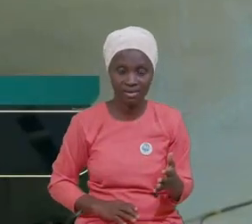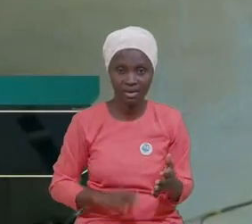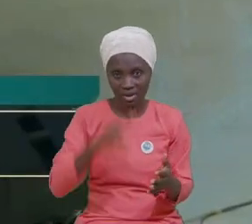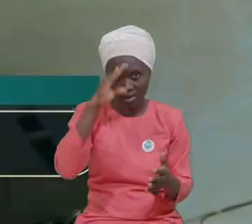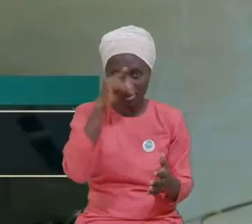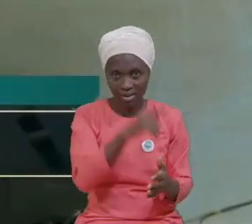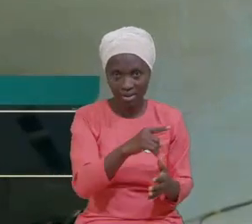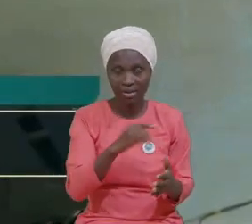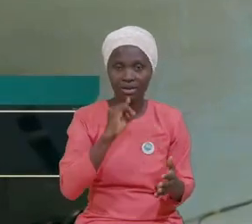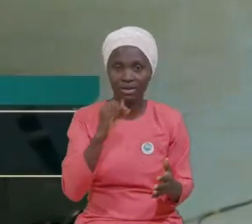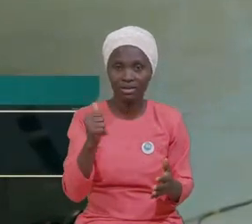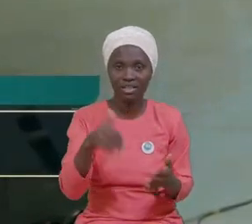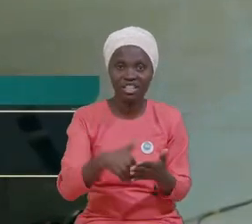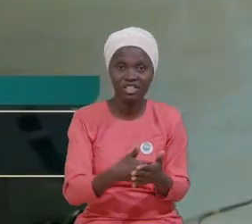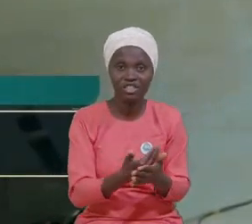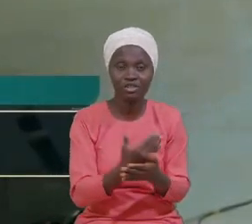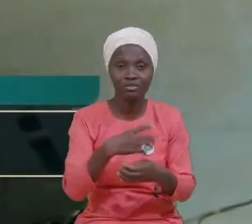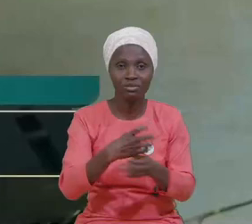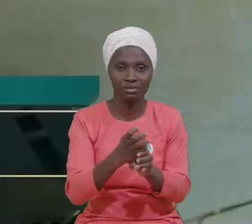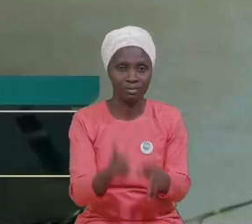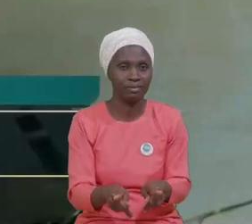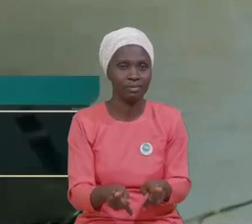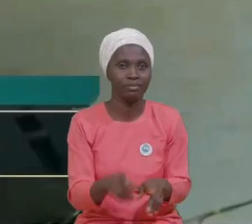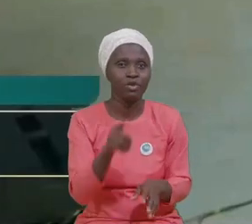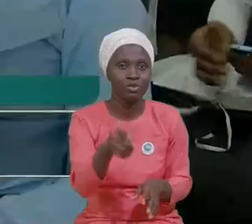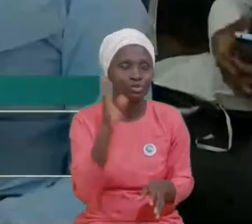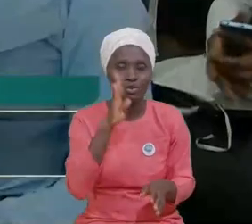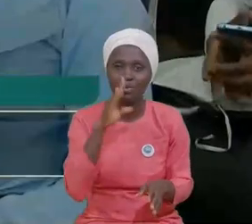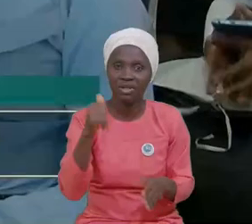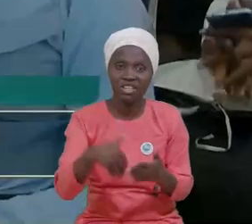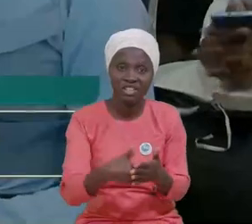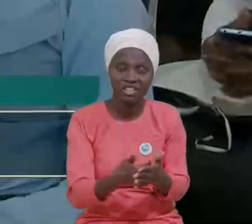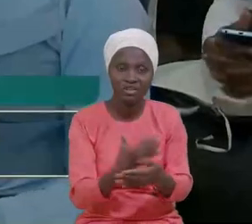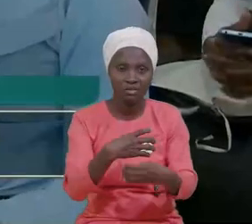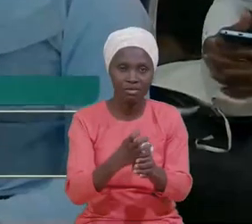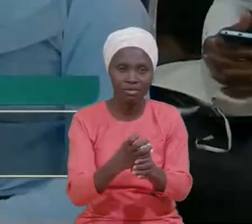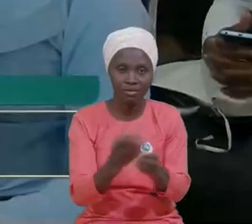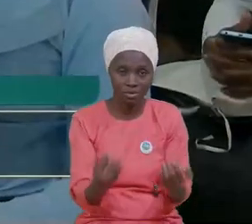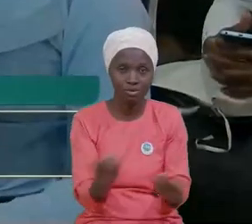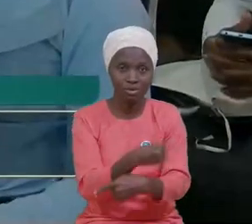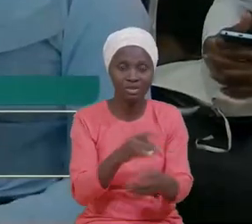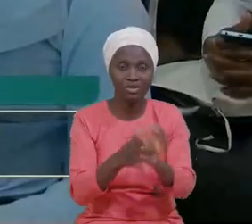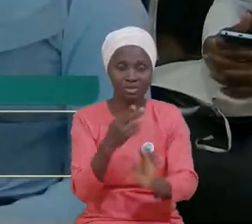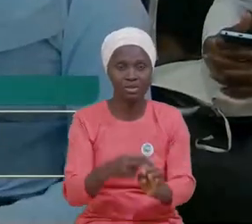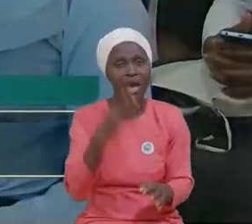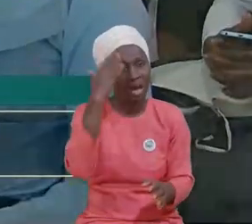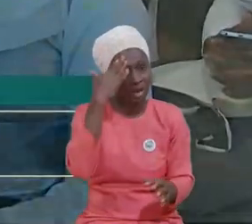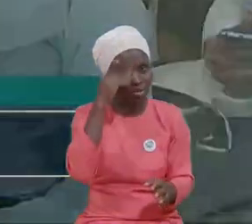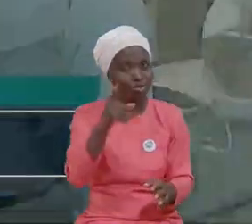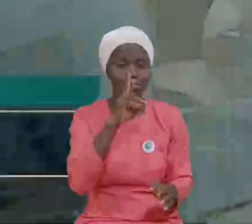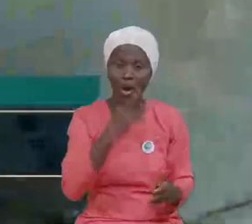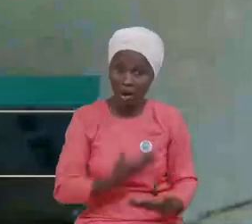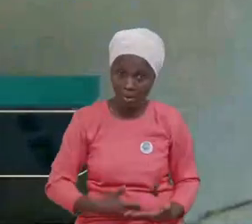17, si quelqu'un est en Christ, il est une nouvelle création. Tu seras une nouvelle créature aujourd'hui. Je sais que tu es né de